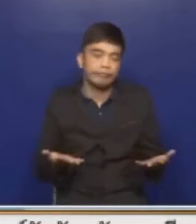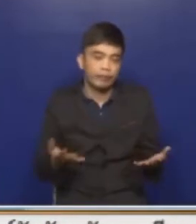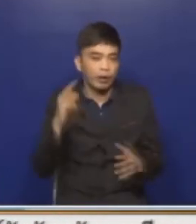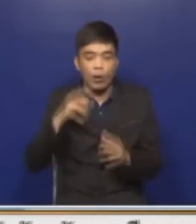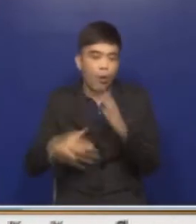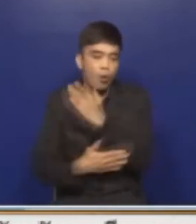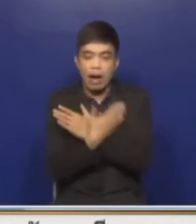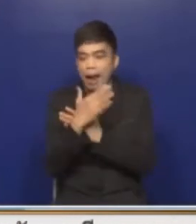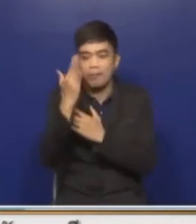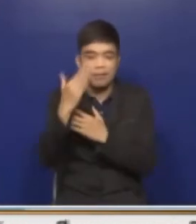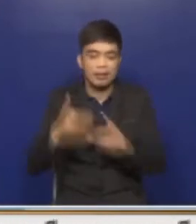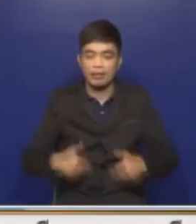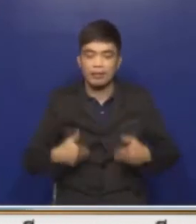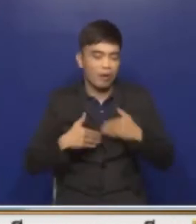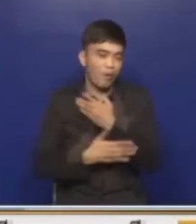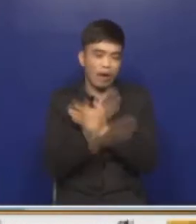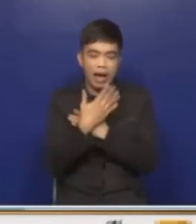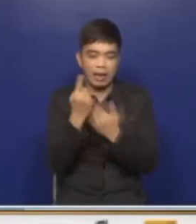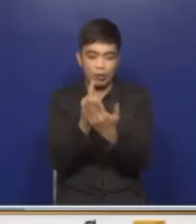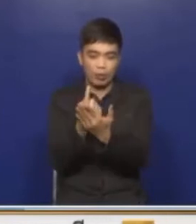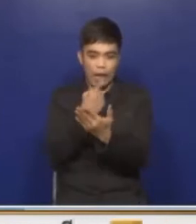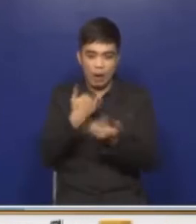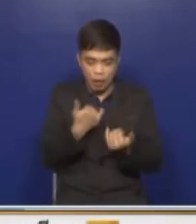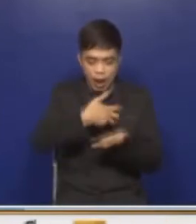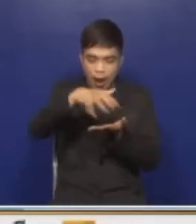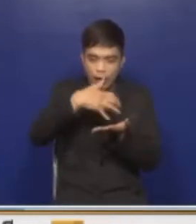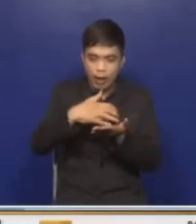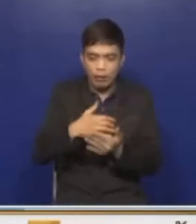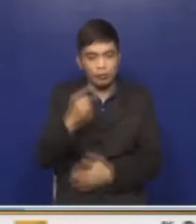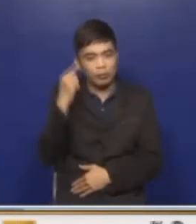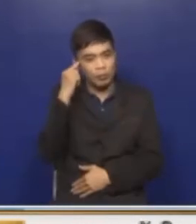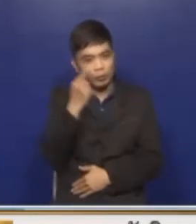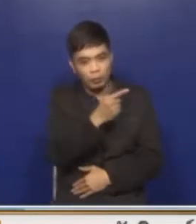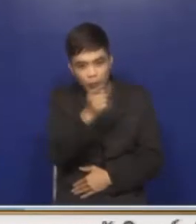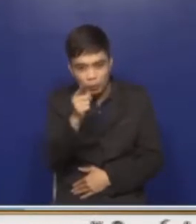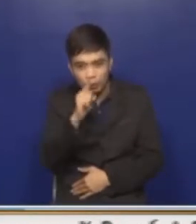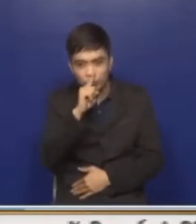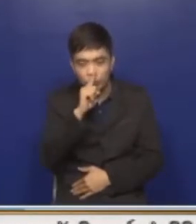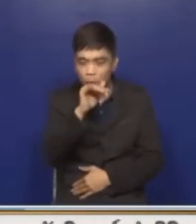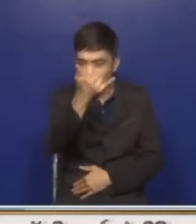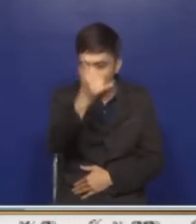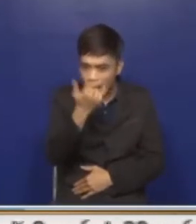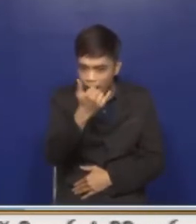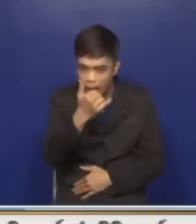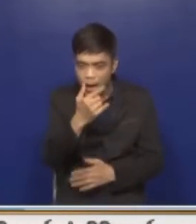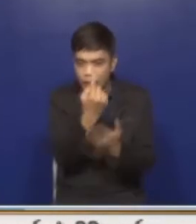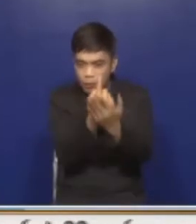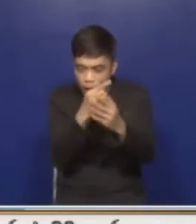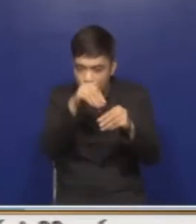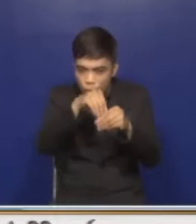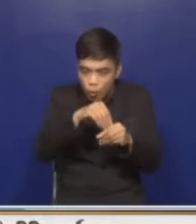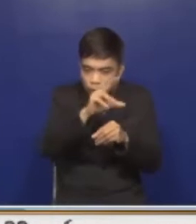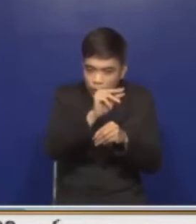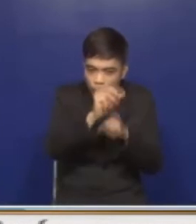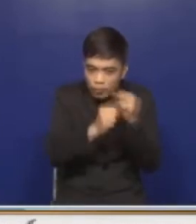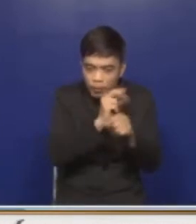โอกาสอยู่แล้วชีวิตพวกเราเนี่ยเป็นผู้แทนซึ่งโครงเหลืออยู่ไหมมากหลายท่านอาจจะดู 3 40ปีหลายท่านอาจจะ